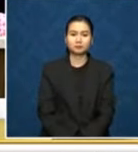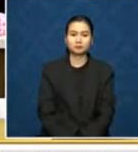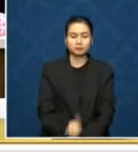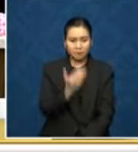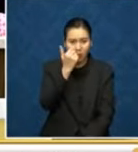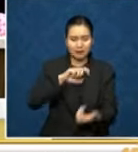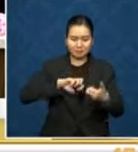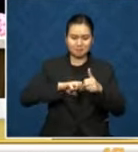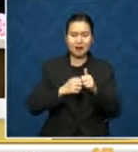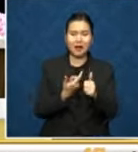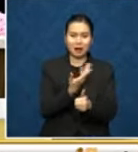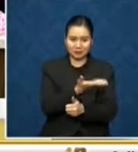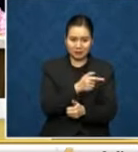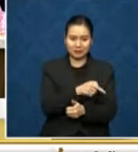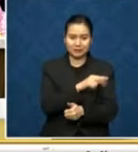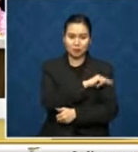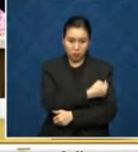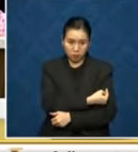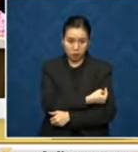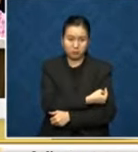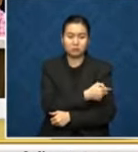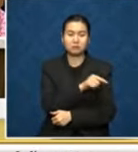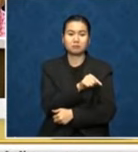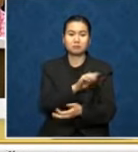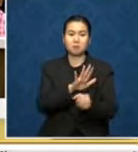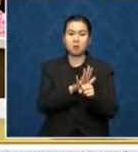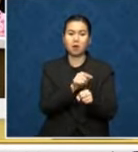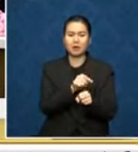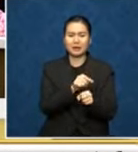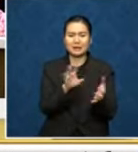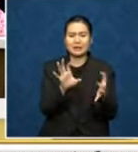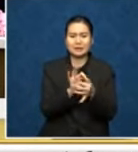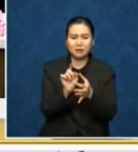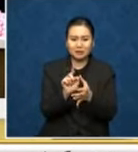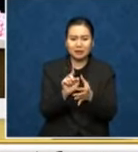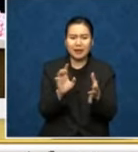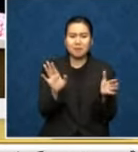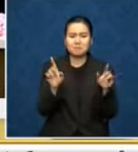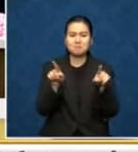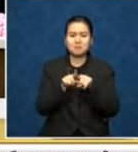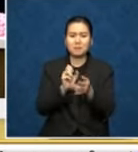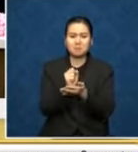ปัญหาดังกล่าวนั้นถือว่าเป็นปัญหาที่เปรียบเสมือนสะพานบุญ